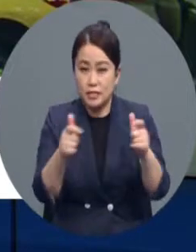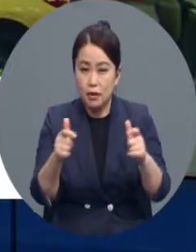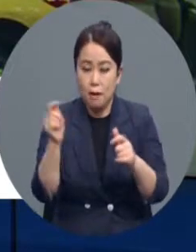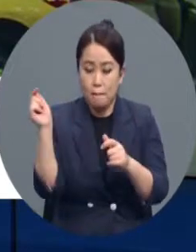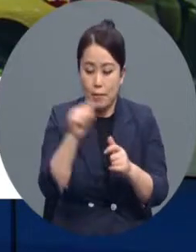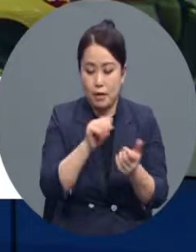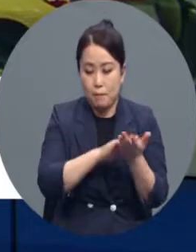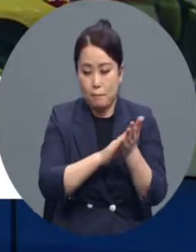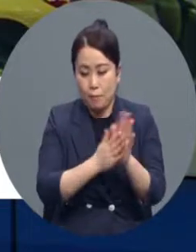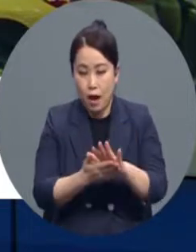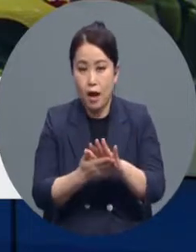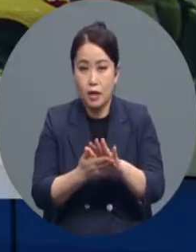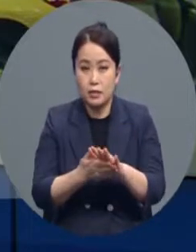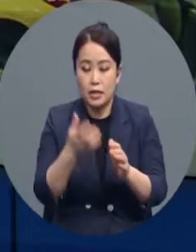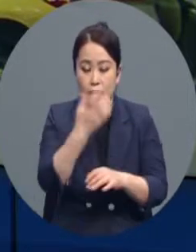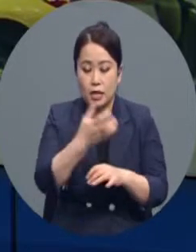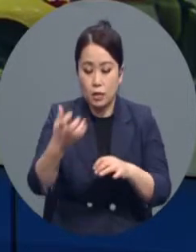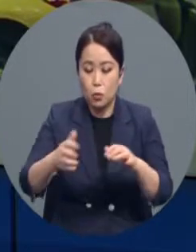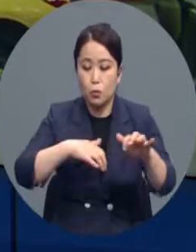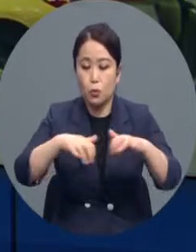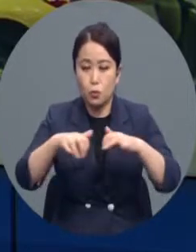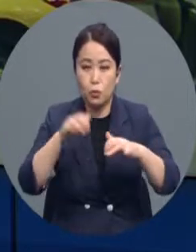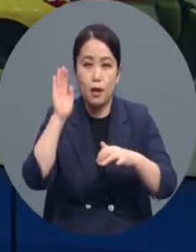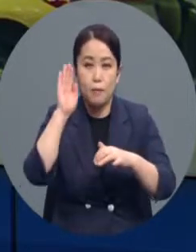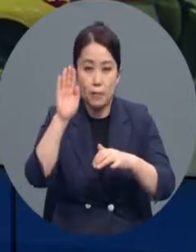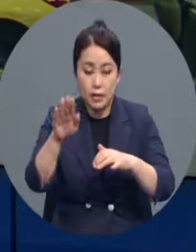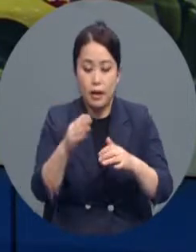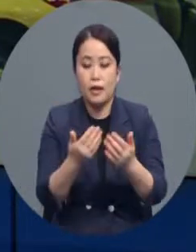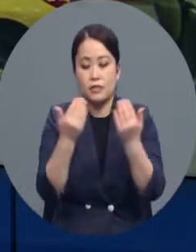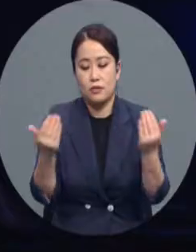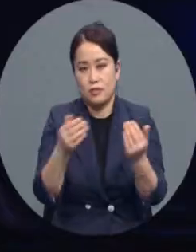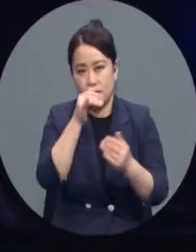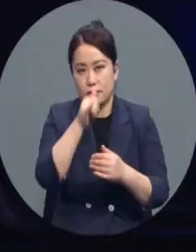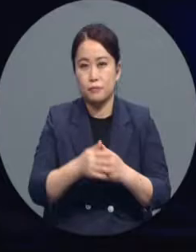미래가 전시됩니다. 배범호 기자가 다녀왔습니다.